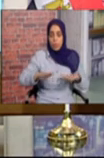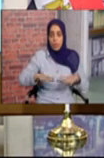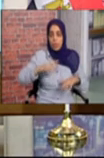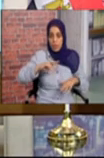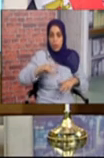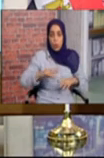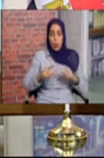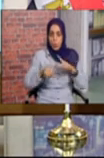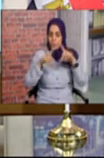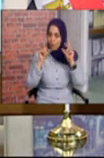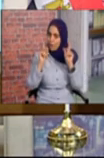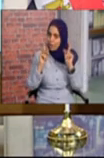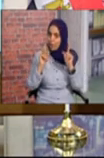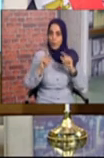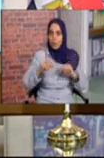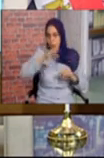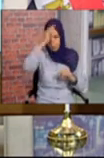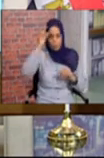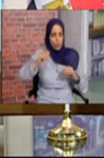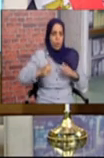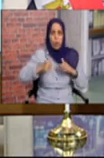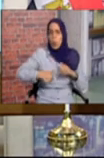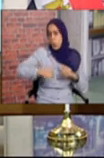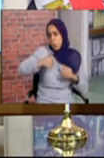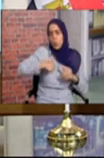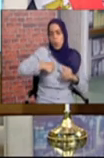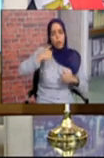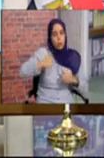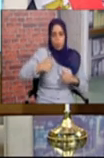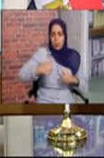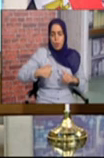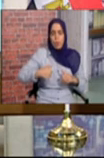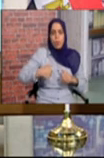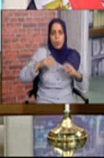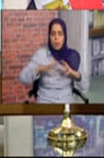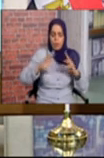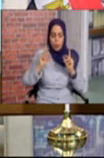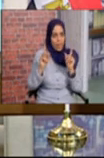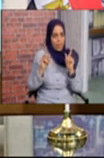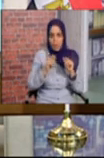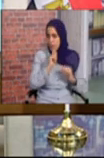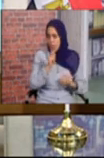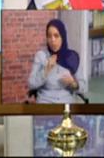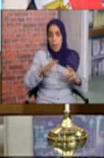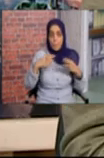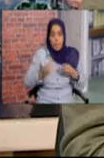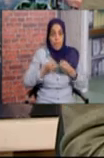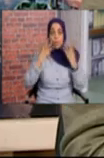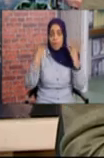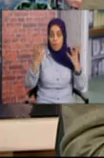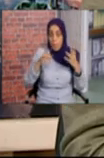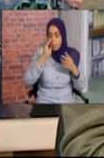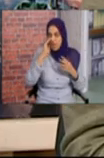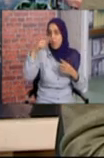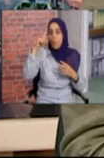مشرف التلفزيون ومثال وقدوة للزملاء المحررين والإعلاميين، فبنتابعها بحضرتك. ده بيرجع